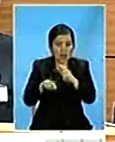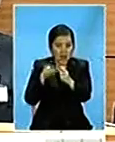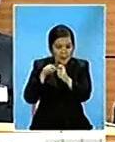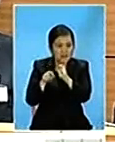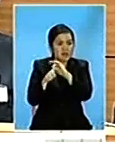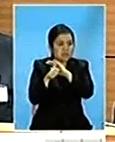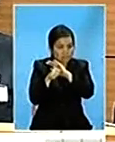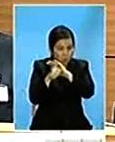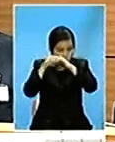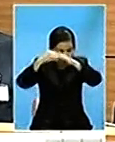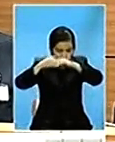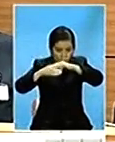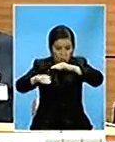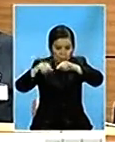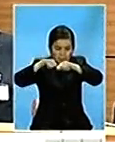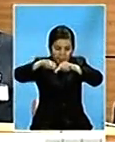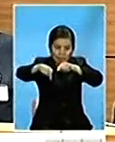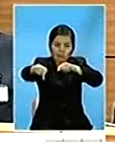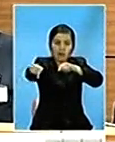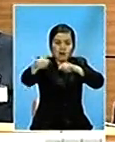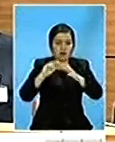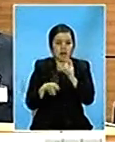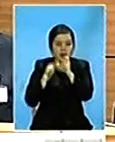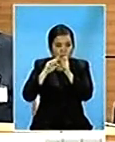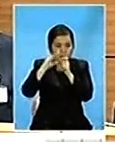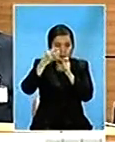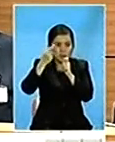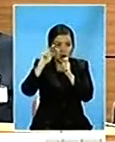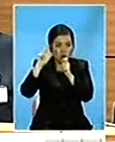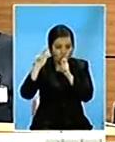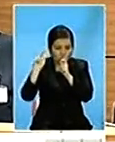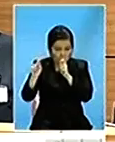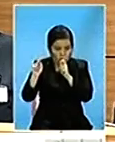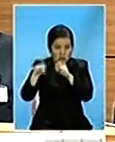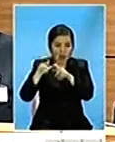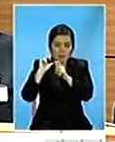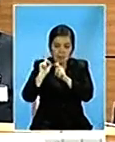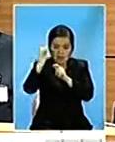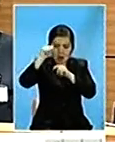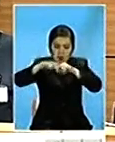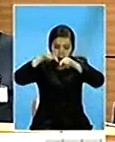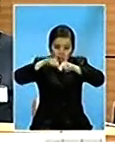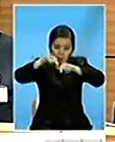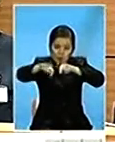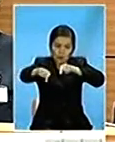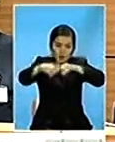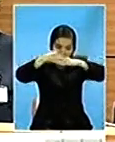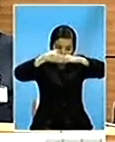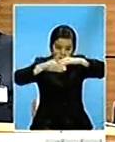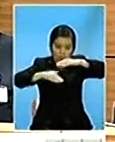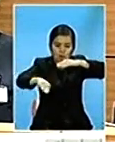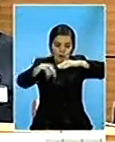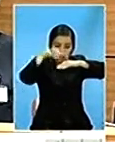างอยลงมาจนถึงโคกศรีสุพรรณและอำเภอเมืองใน 3-4 ตำบลในเขตโซนผม